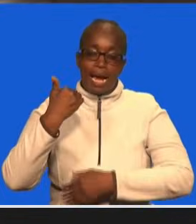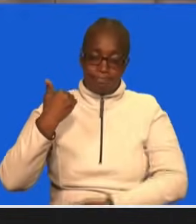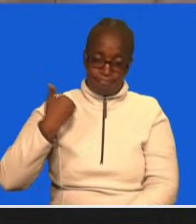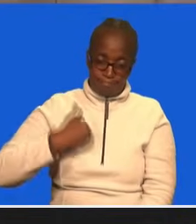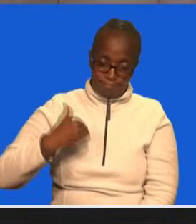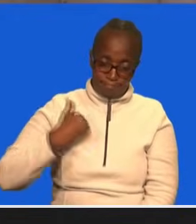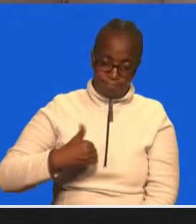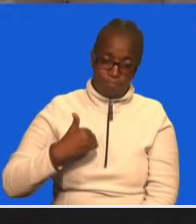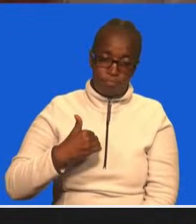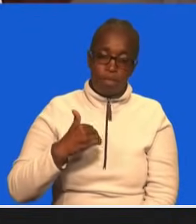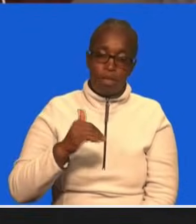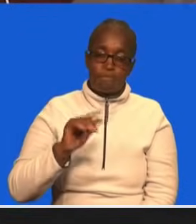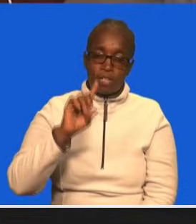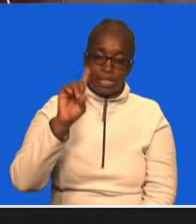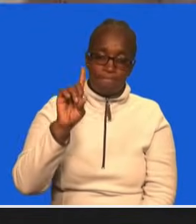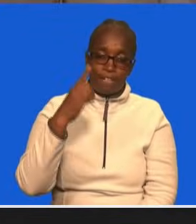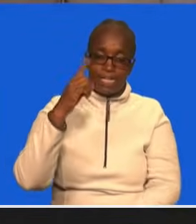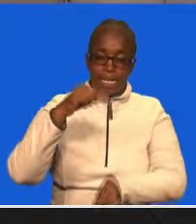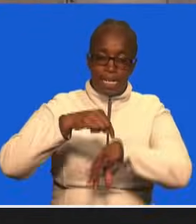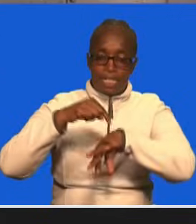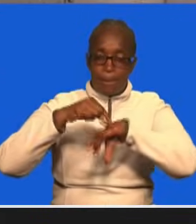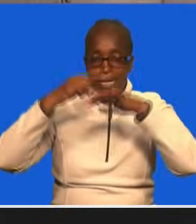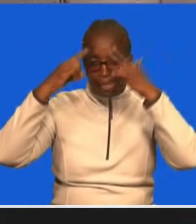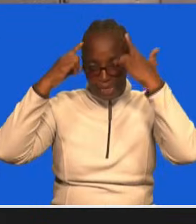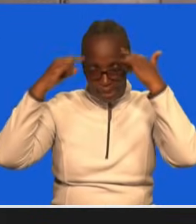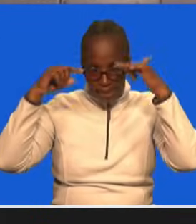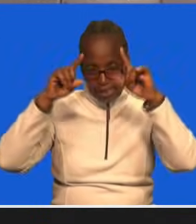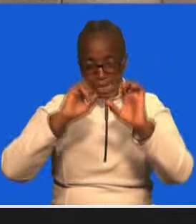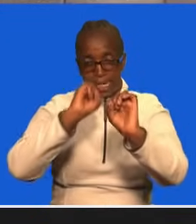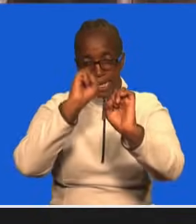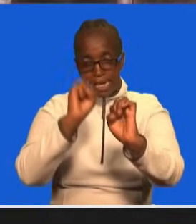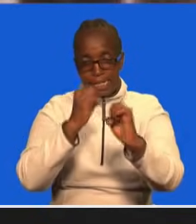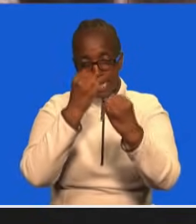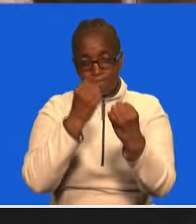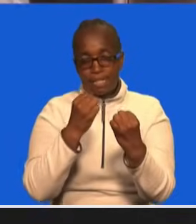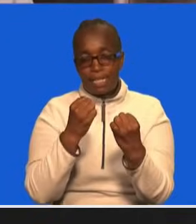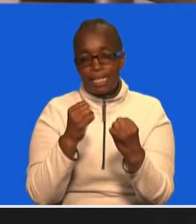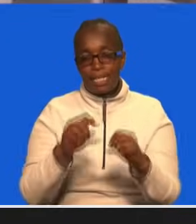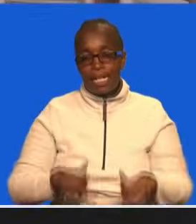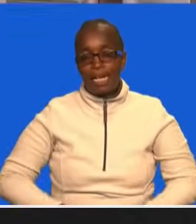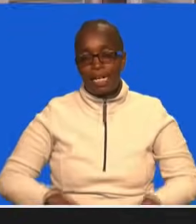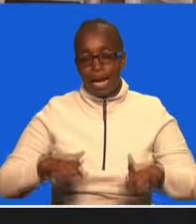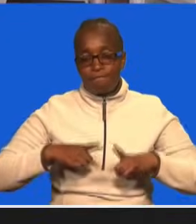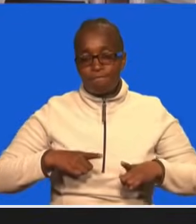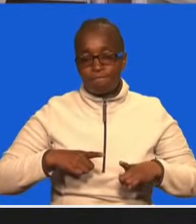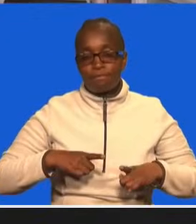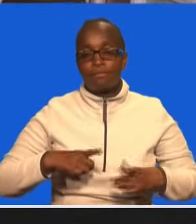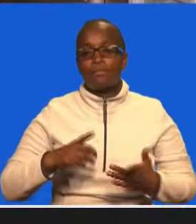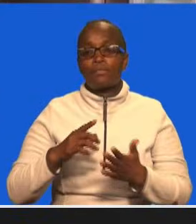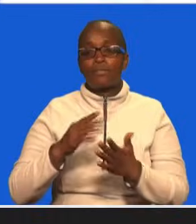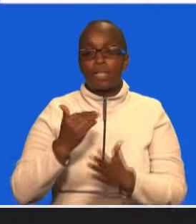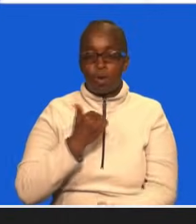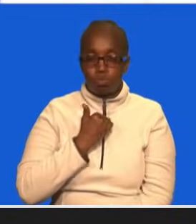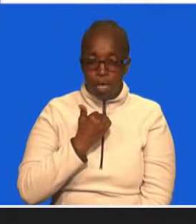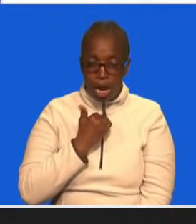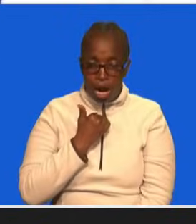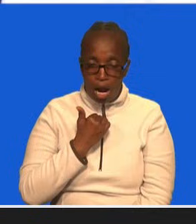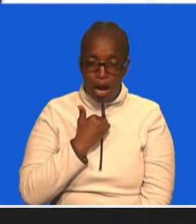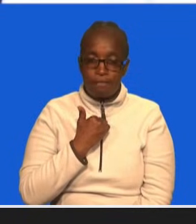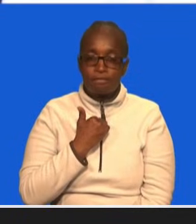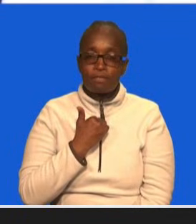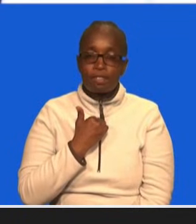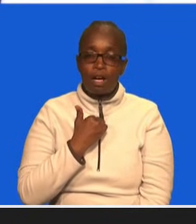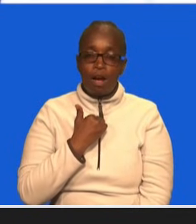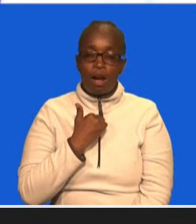kwa mwanamke aliyekuwa mjamzito kwa mara ya kwanza na kufaulu kuokoa maisha ya mtoto na mama. We